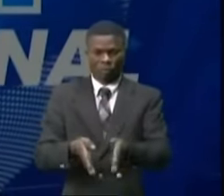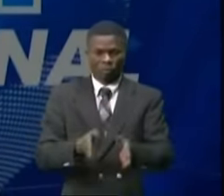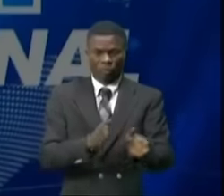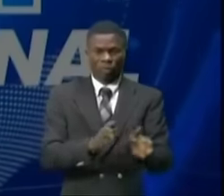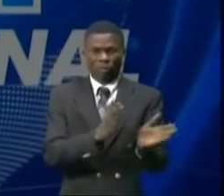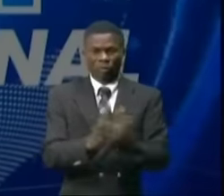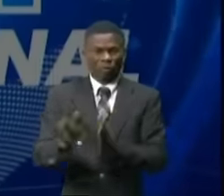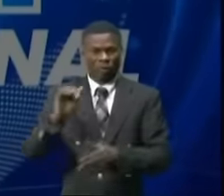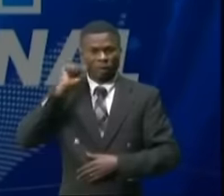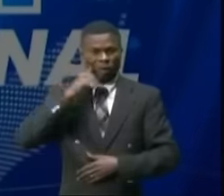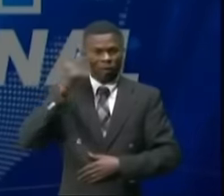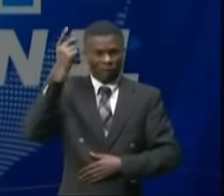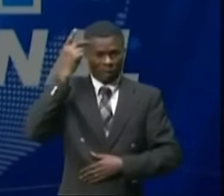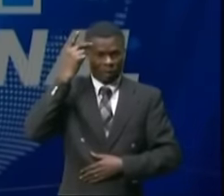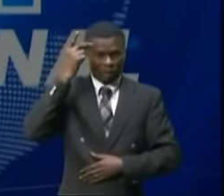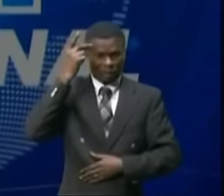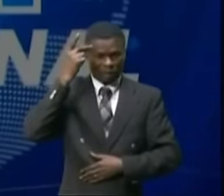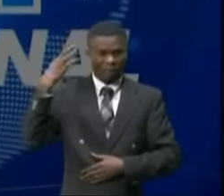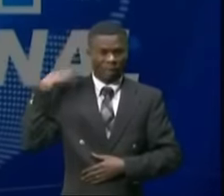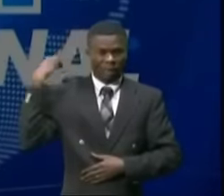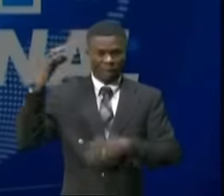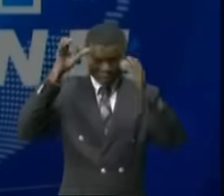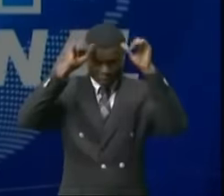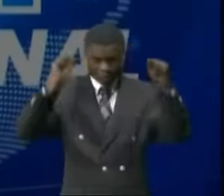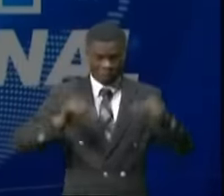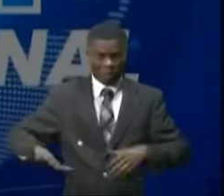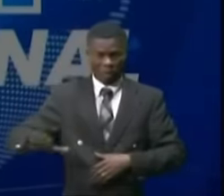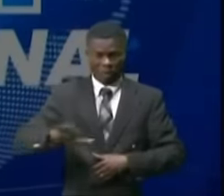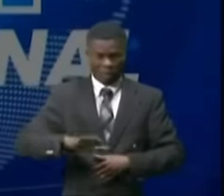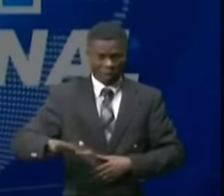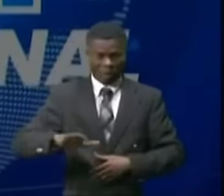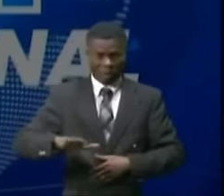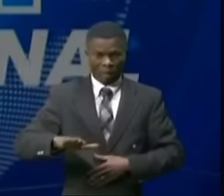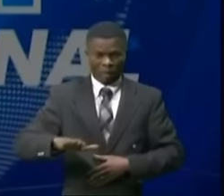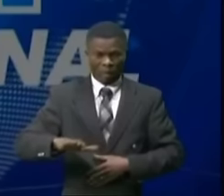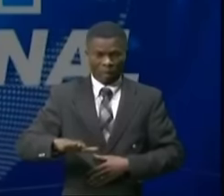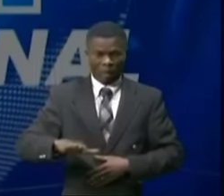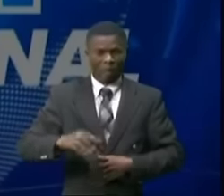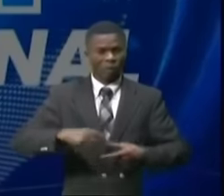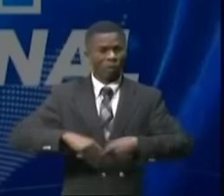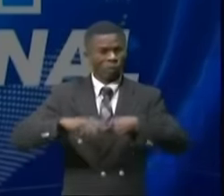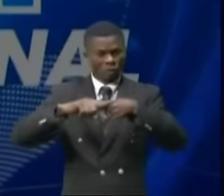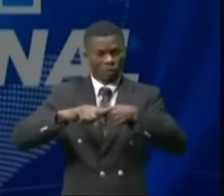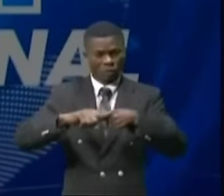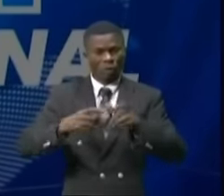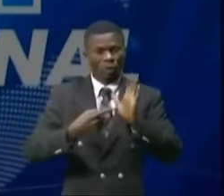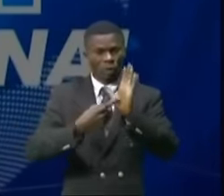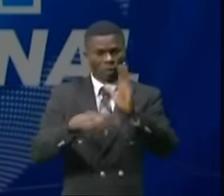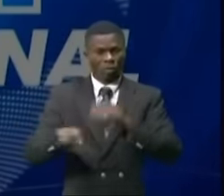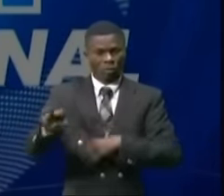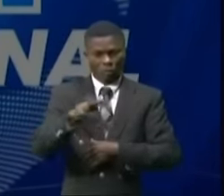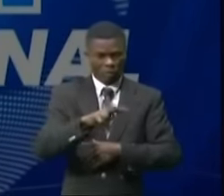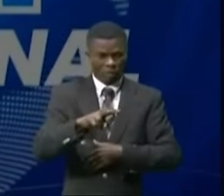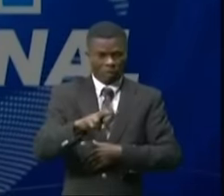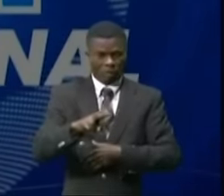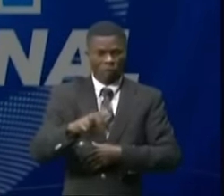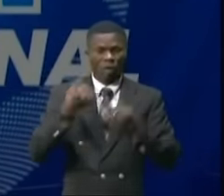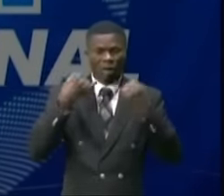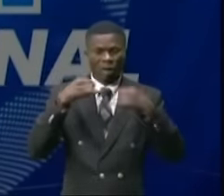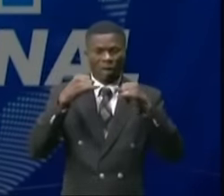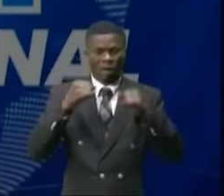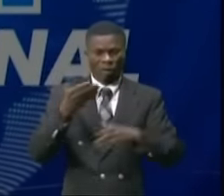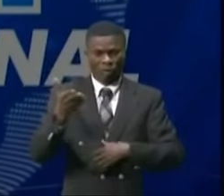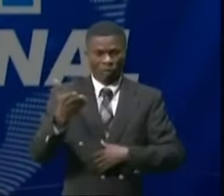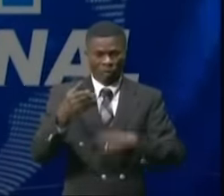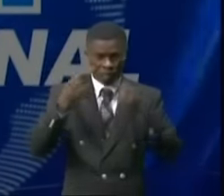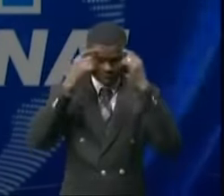projetée demain à Kinshasa par les candidats présidents de la République est interdite. Vous allez suivre un peu plus tard dans cette édition